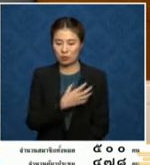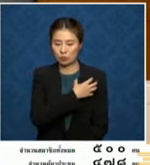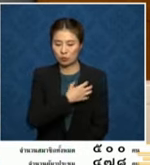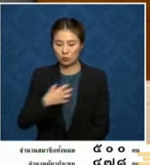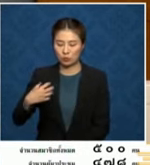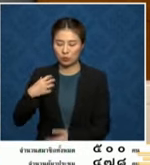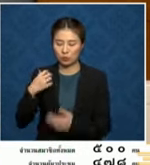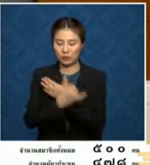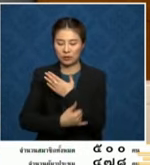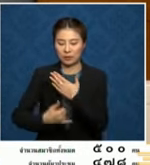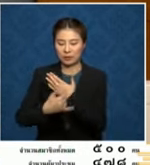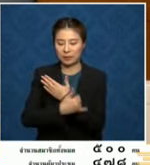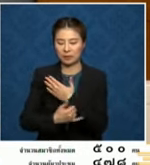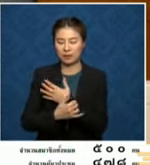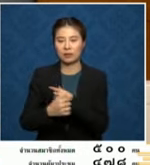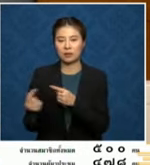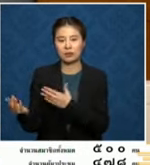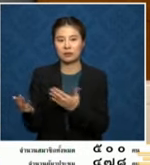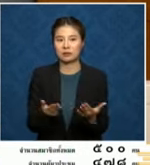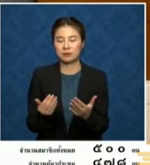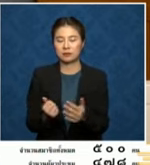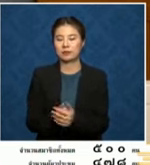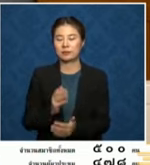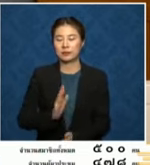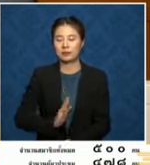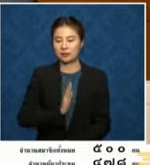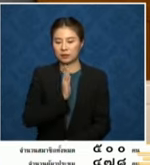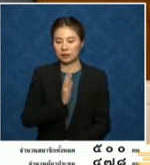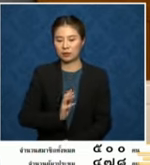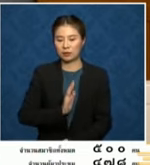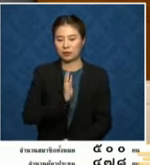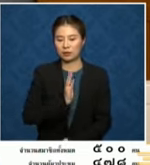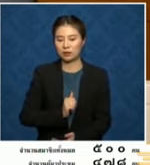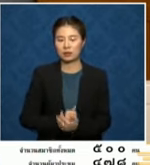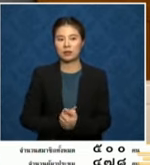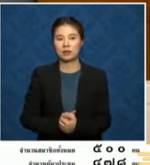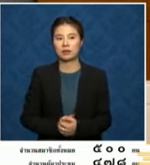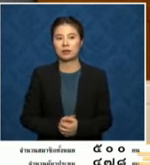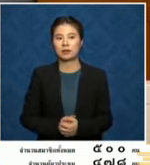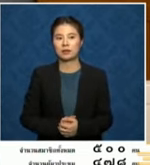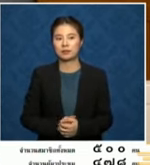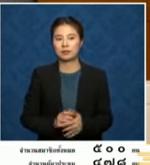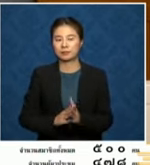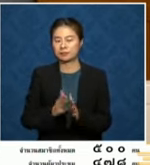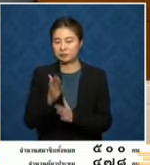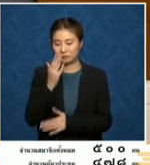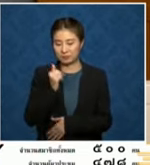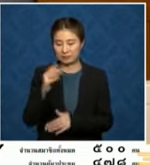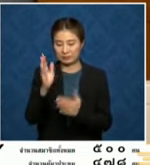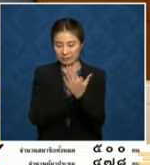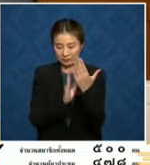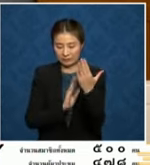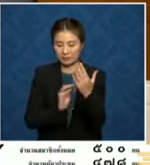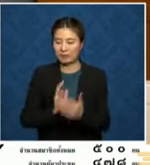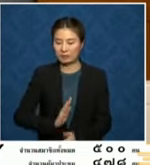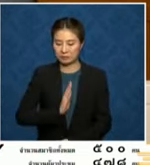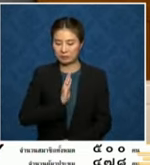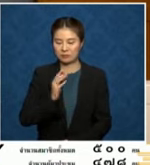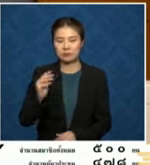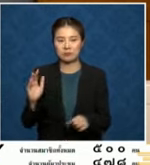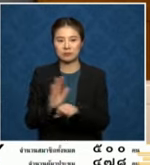ตินะครับมีความจำเป็นจะต้องใช้ในสิ่งที่มีความสมเกียรติและสามารถเป็นหน้าเป็นตาให้กับประเทศได้นะ